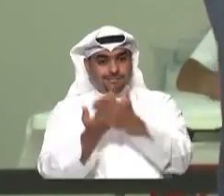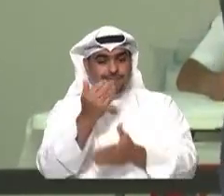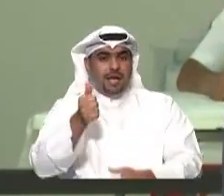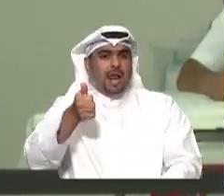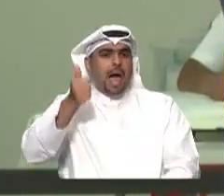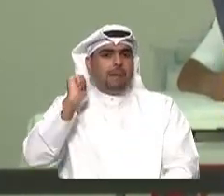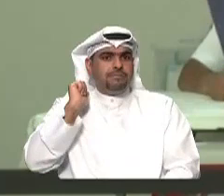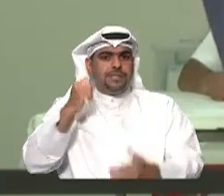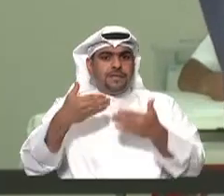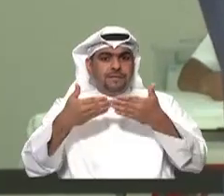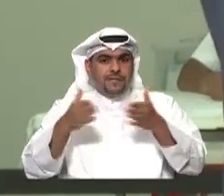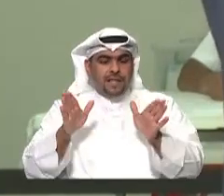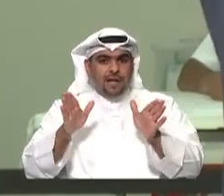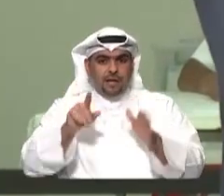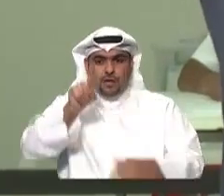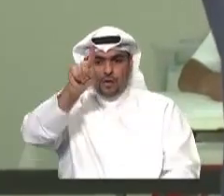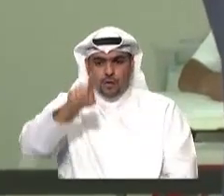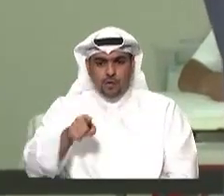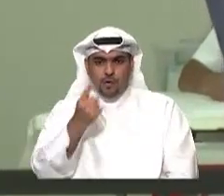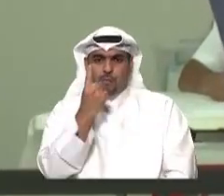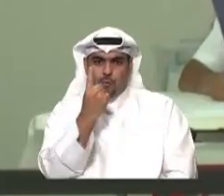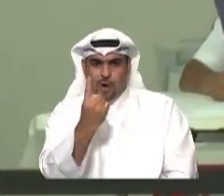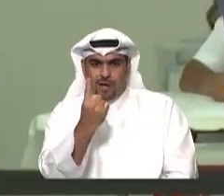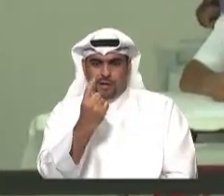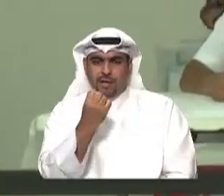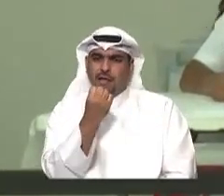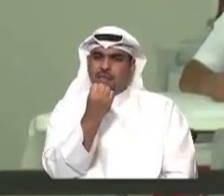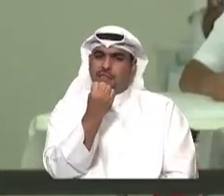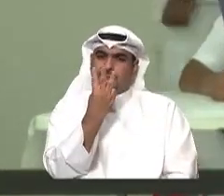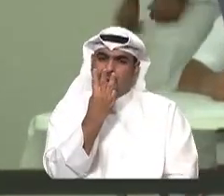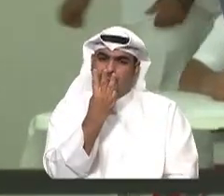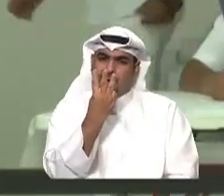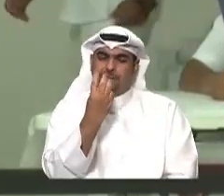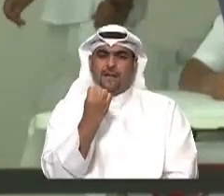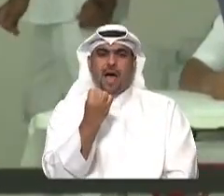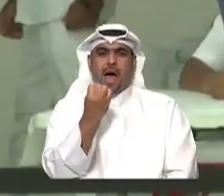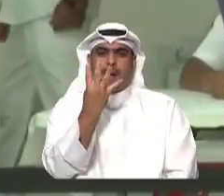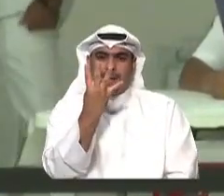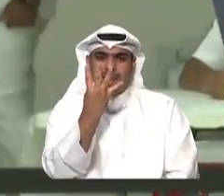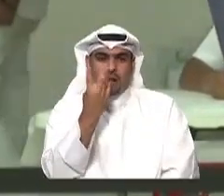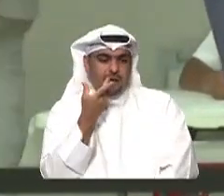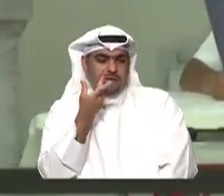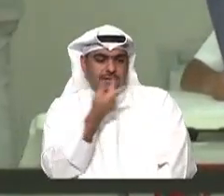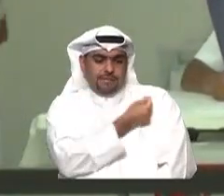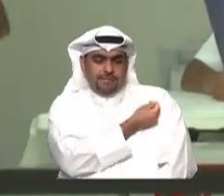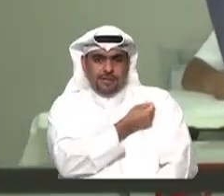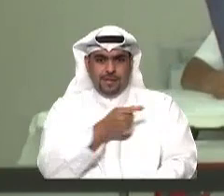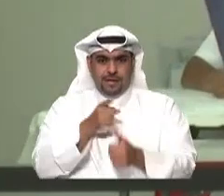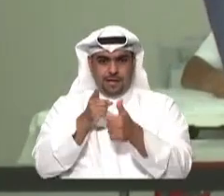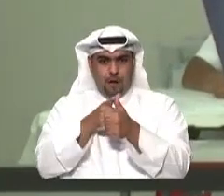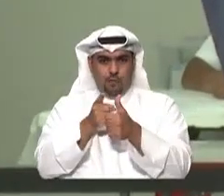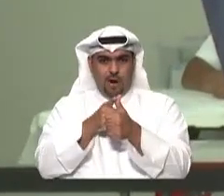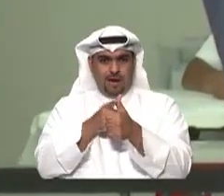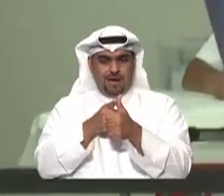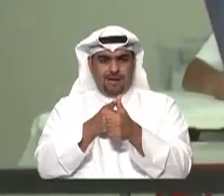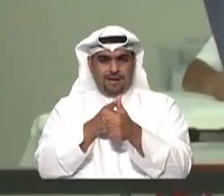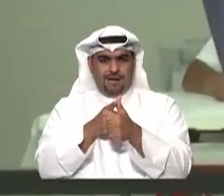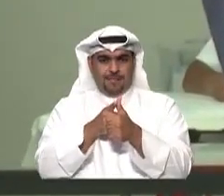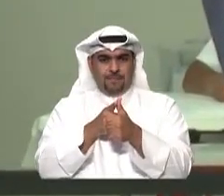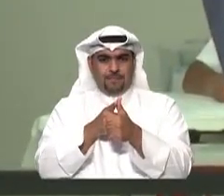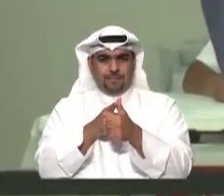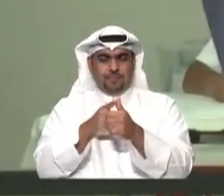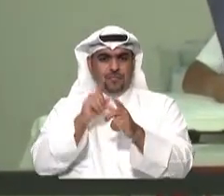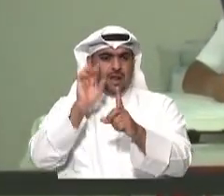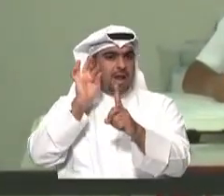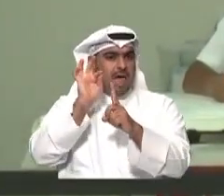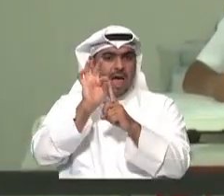من 3 إلى 4000 جرعة أولى من اللقاح، تستهدف طبعا